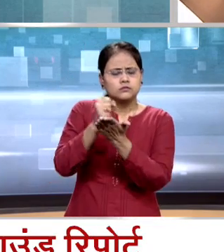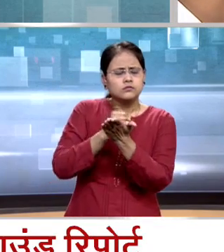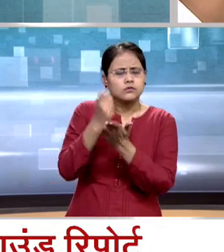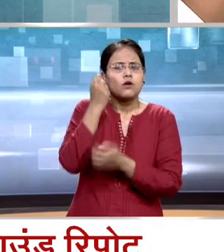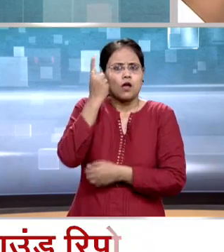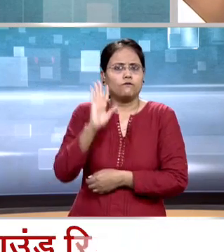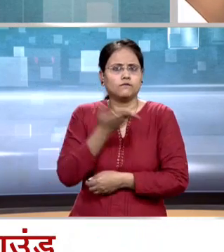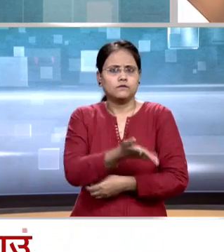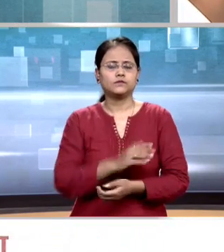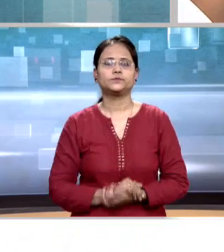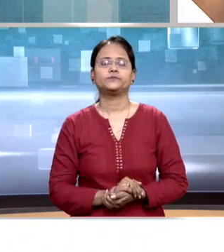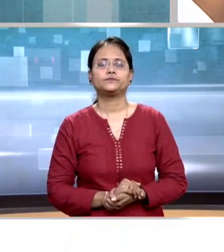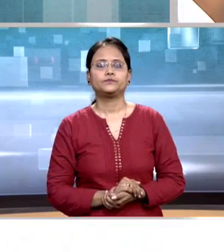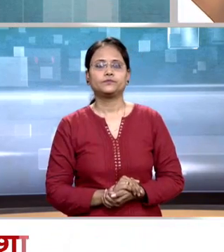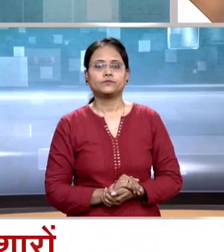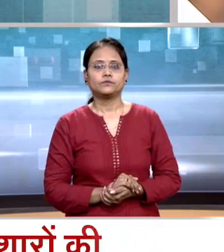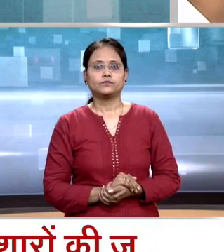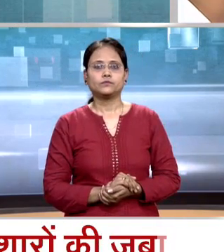है।